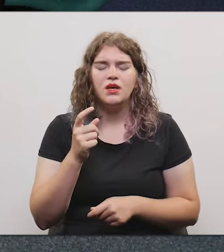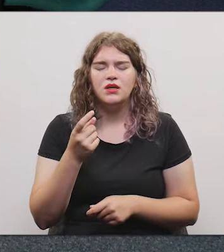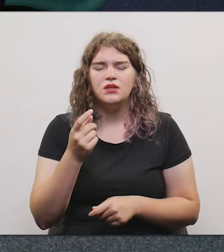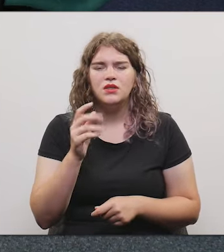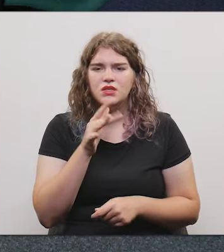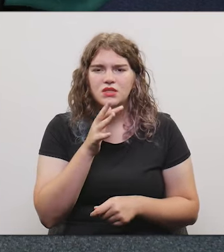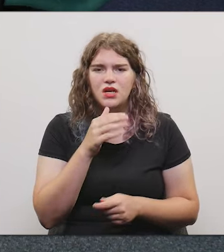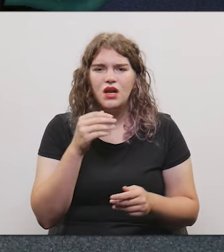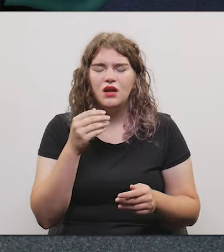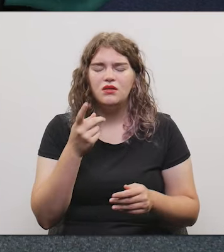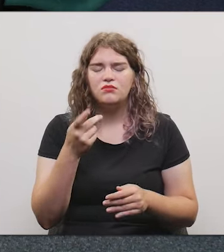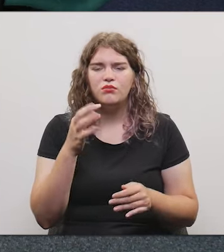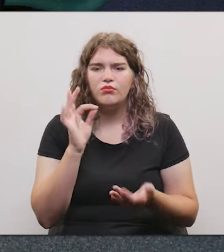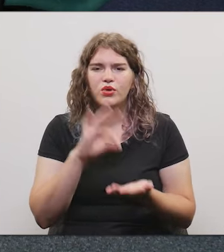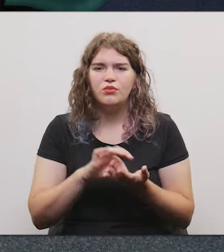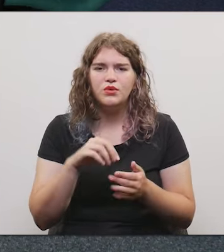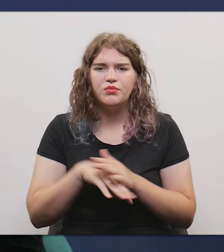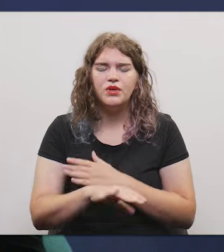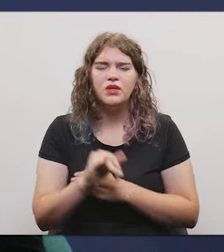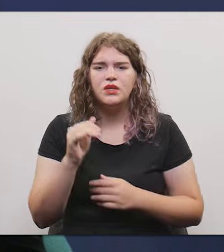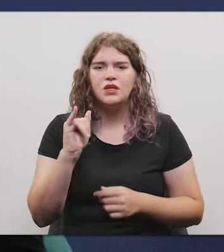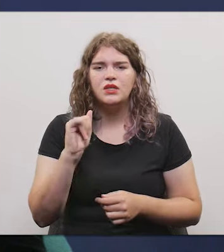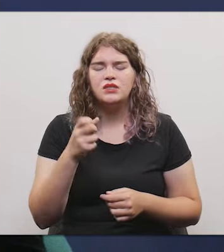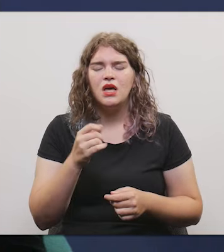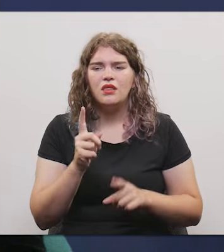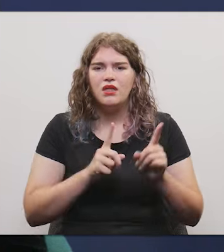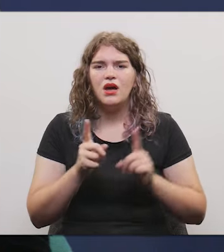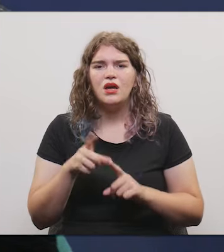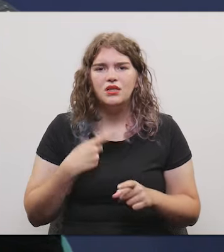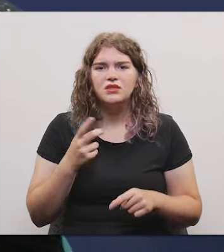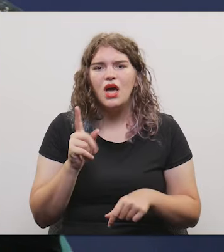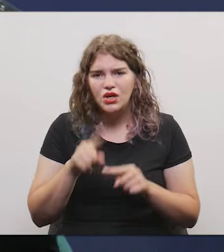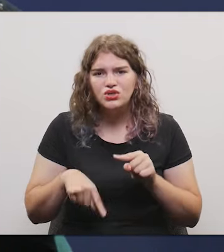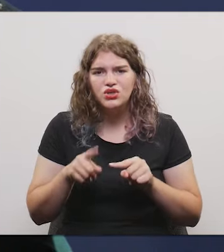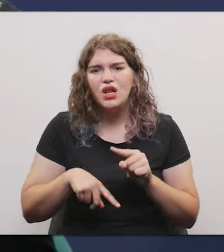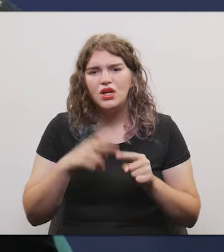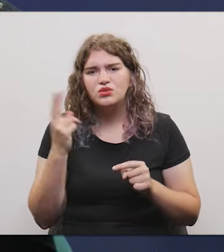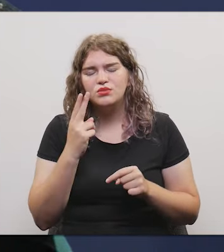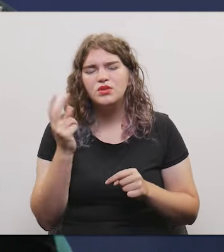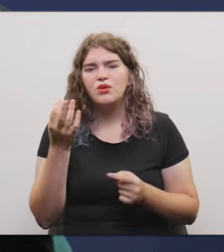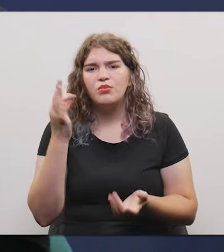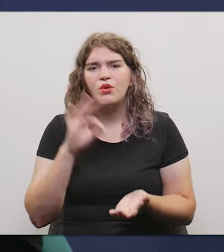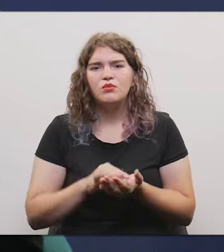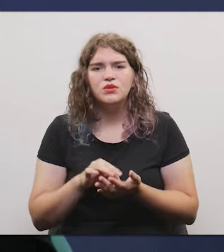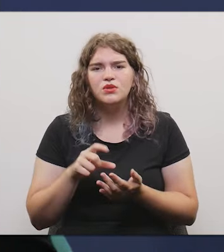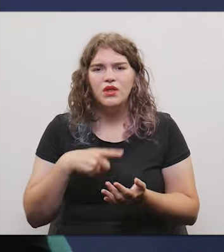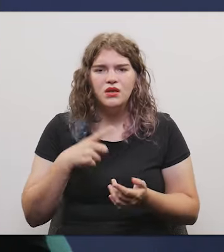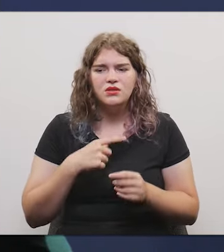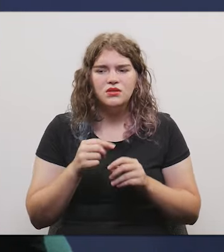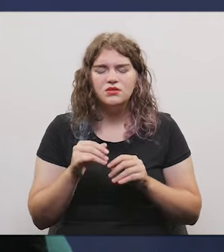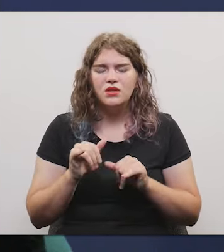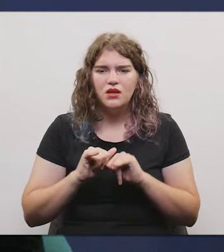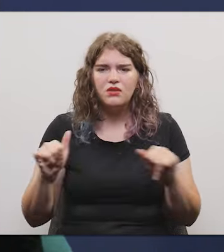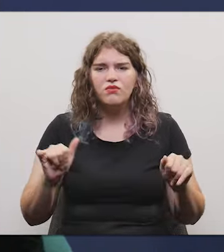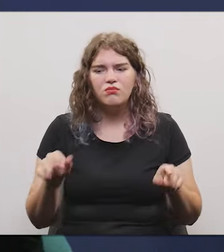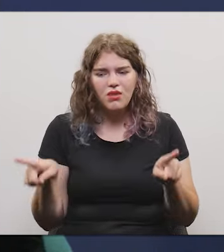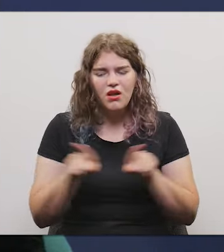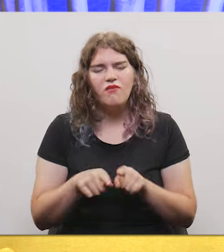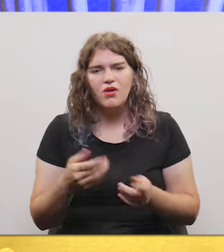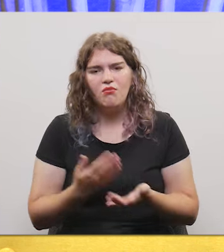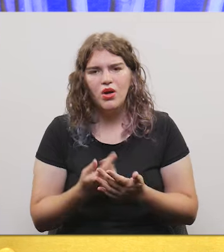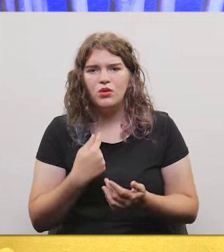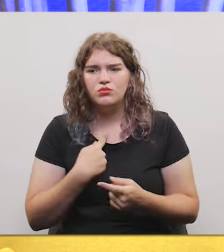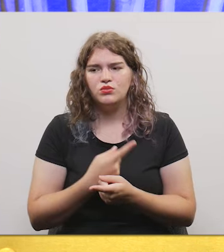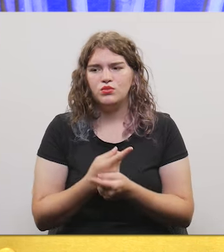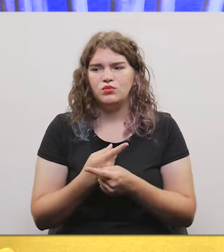Israel, îi făcuse o promisiune prin Isaia, dar... Dar e clar că El e același Dumnezeu, promisiunile se extind și pentru noi.